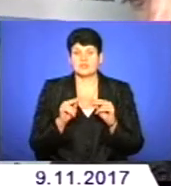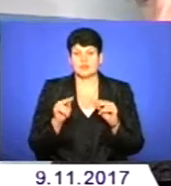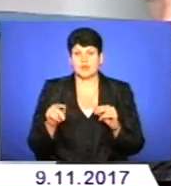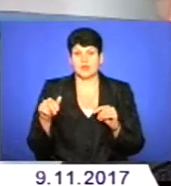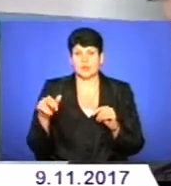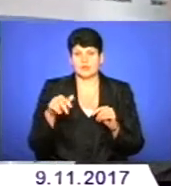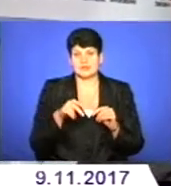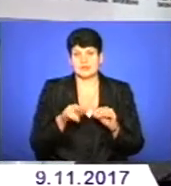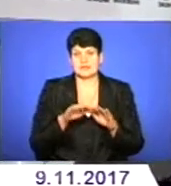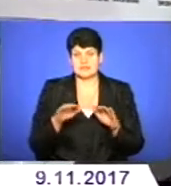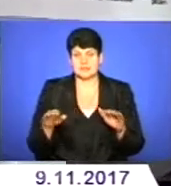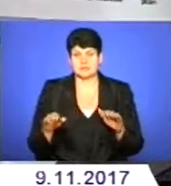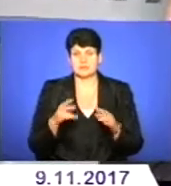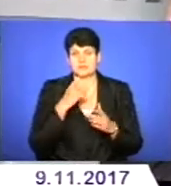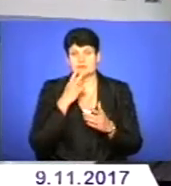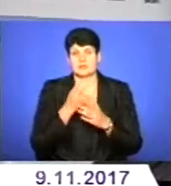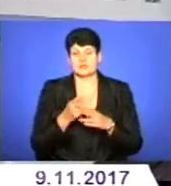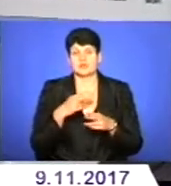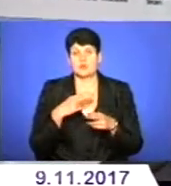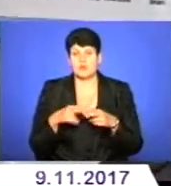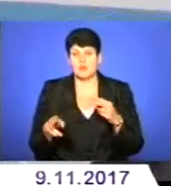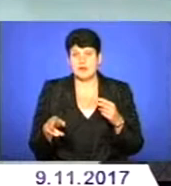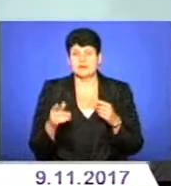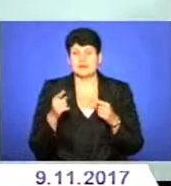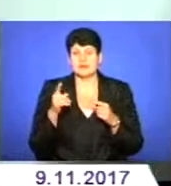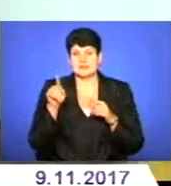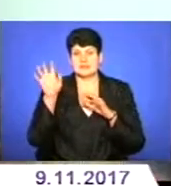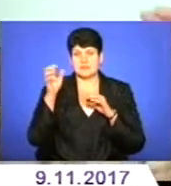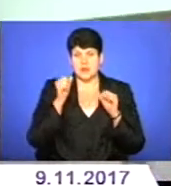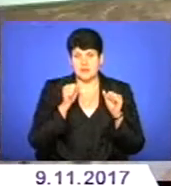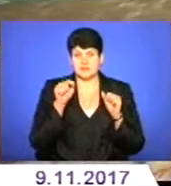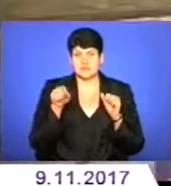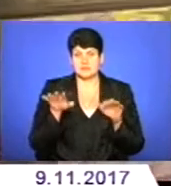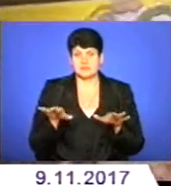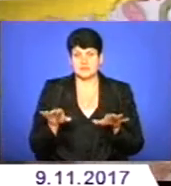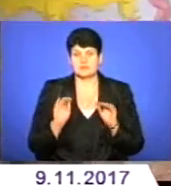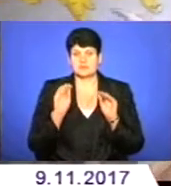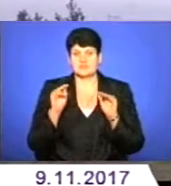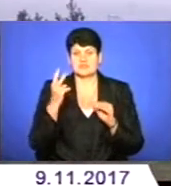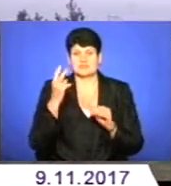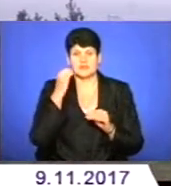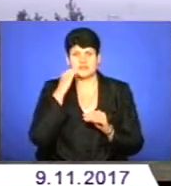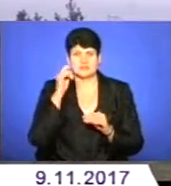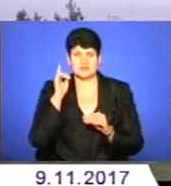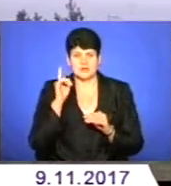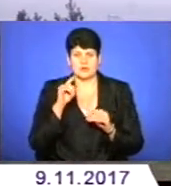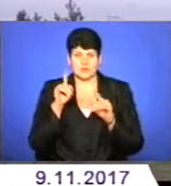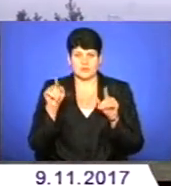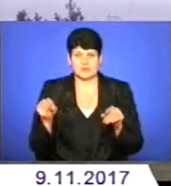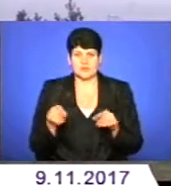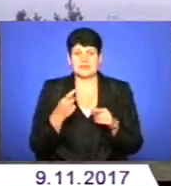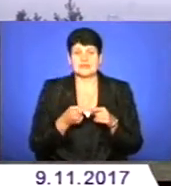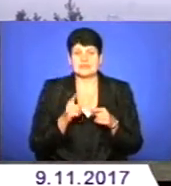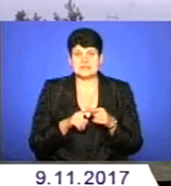і обнаружили, що пропала ікона. Її зняли, на її місце повісили 2 старовинні образи. Про те, що викрадена річ